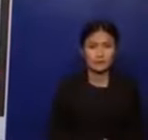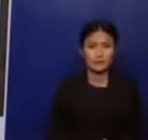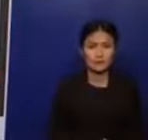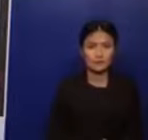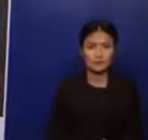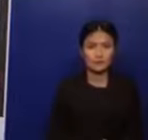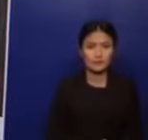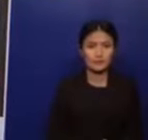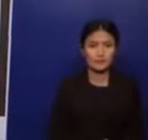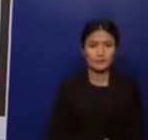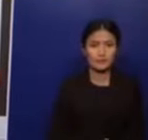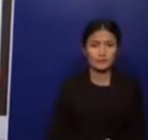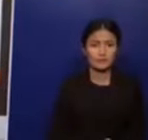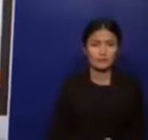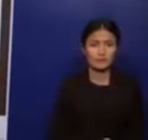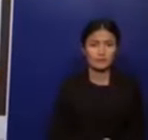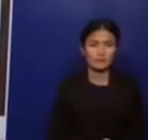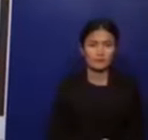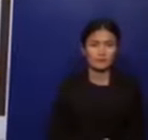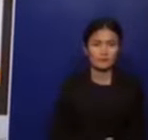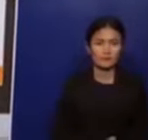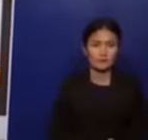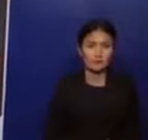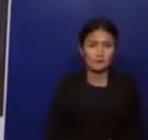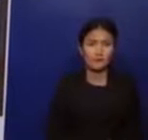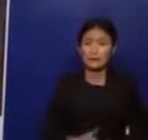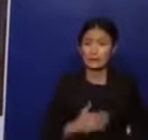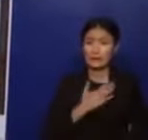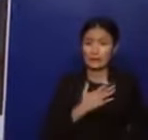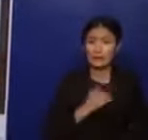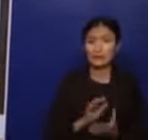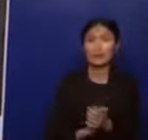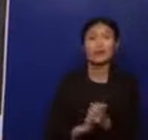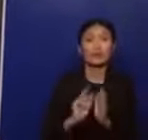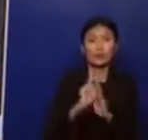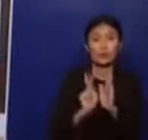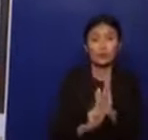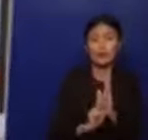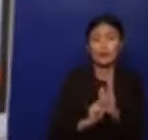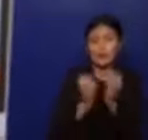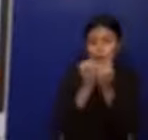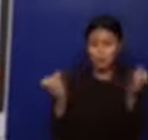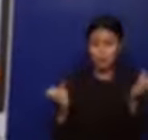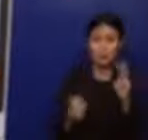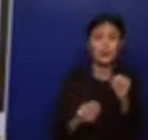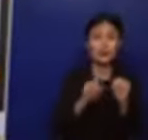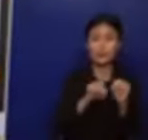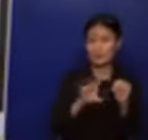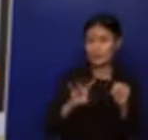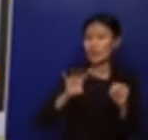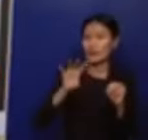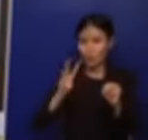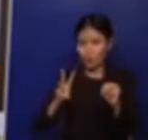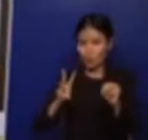ทำการที่ถือเป็นการขัดกันของผลประโยชน์ตามรัฐธรรมนูญมาตรา186วรรค1ประกอบมาตร